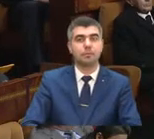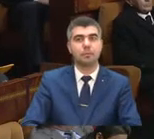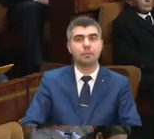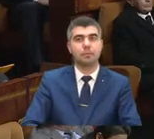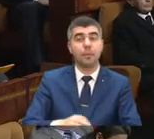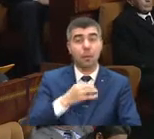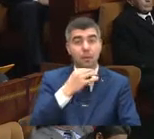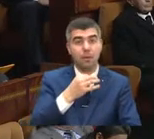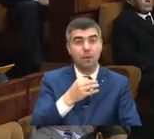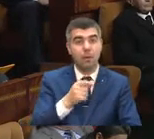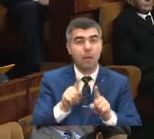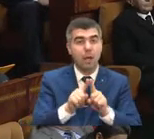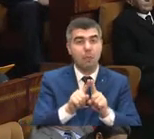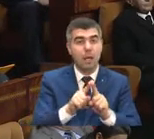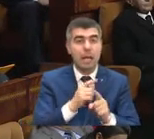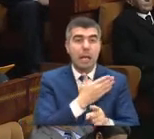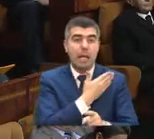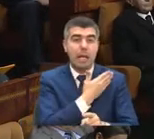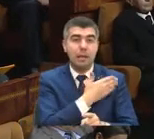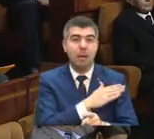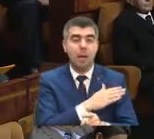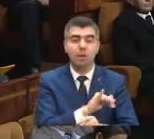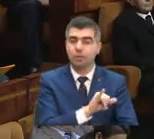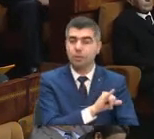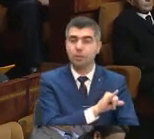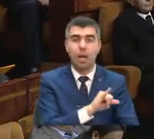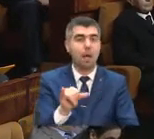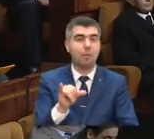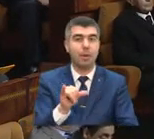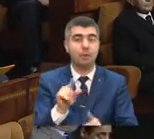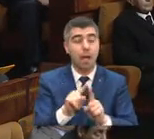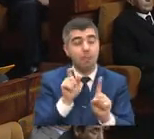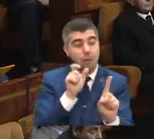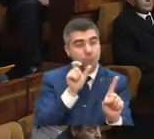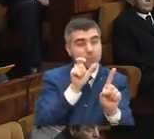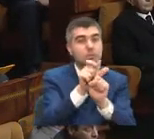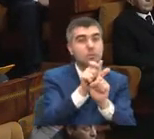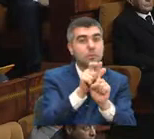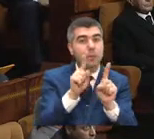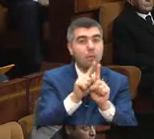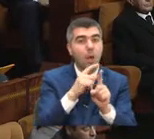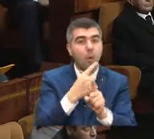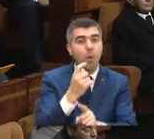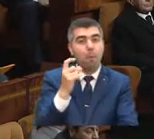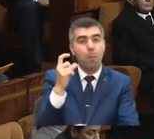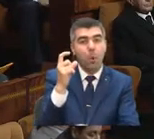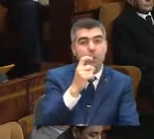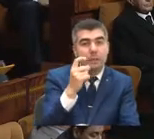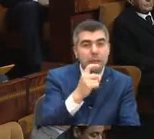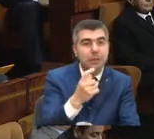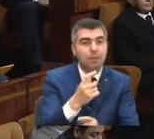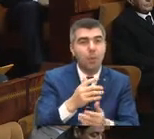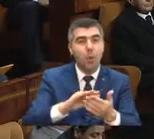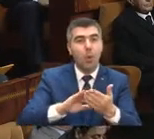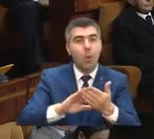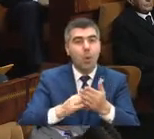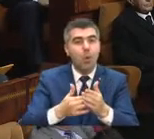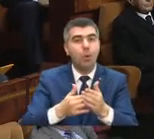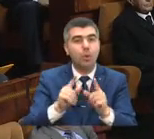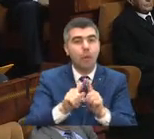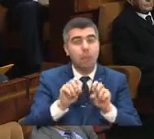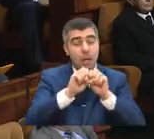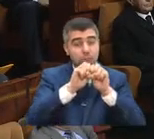يجب عدم التساهل مع من ينشرون أفكار التطرف ويكفرون بعض الساسة وبعض المفكرين. السيد